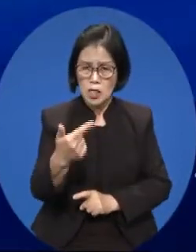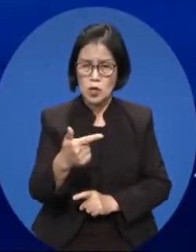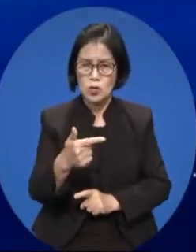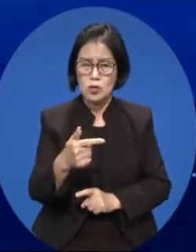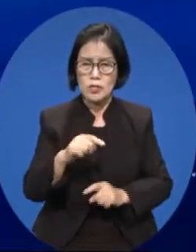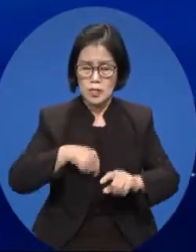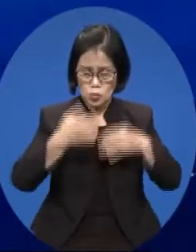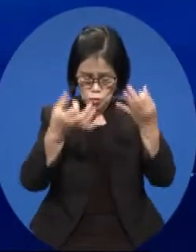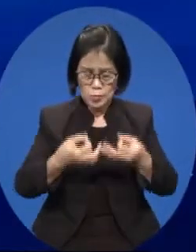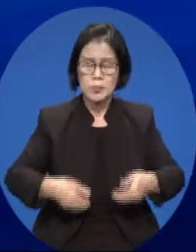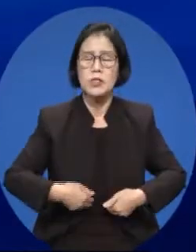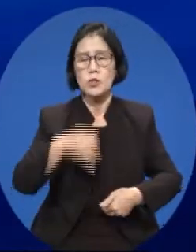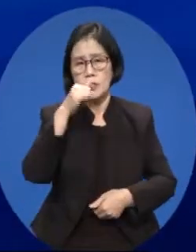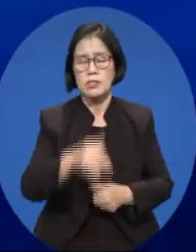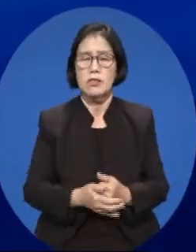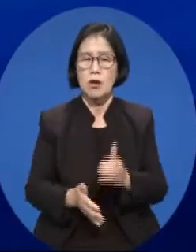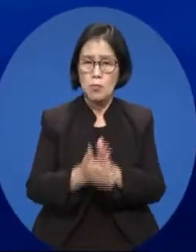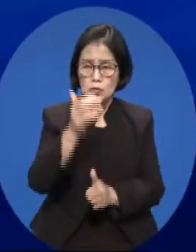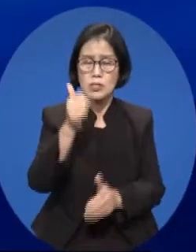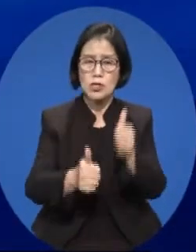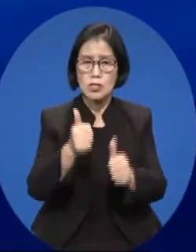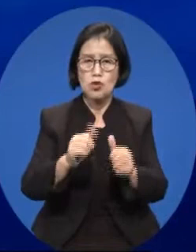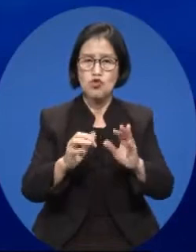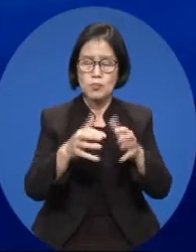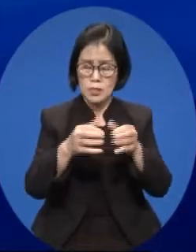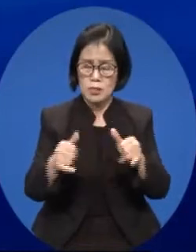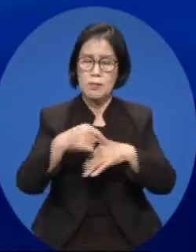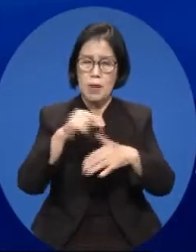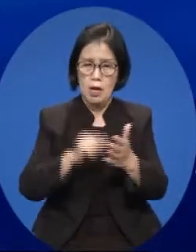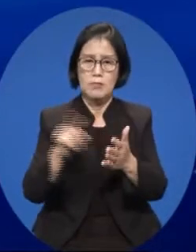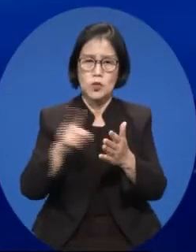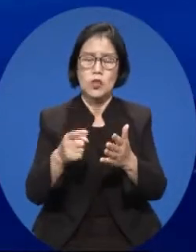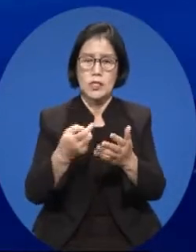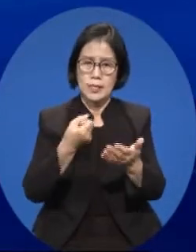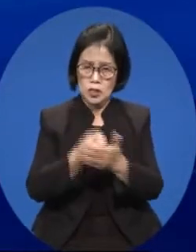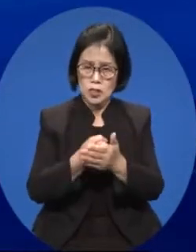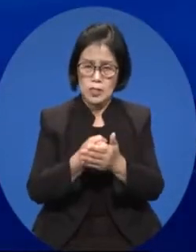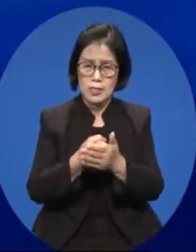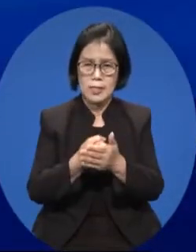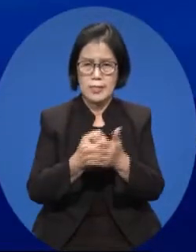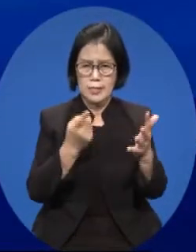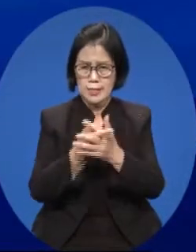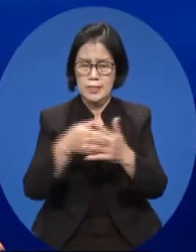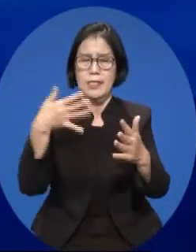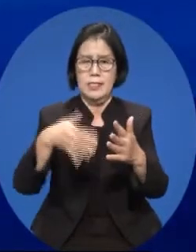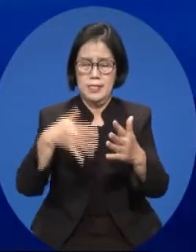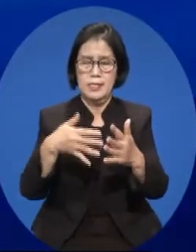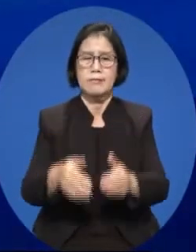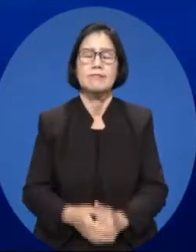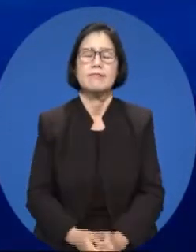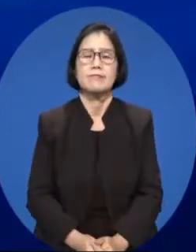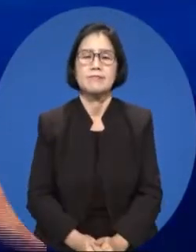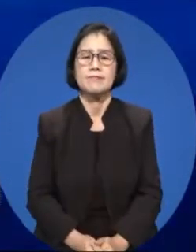이렇게 얘길 하셨구요 본사에서도 그렇기 때문에 국민들의 마음이 어떻게 갈지 이 부분도 아직은 알 수가 없는 것이다 라고 그렇게 딱 짚어서